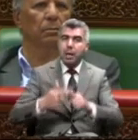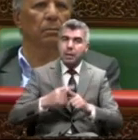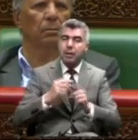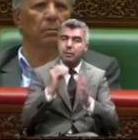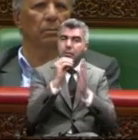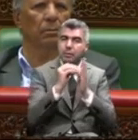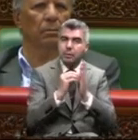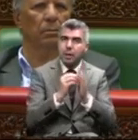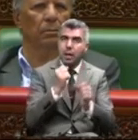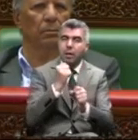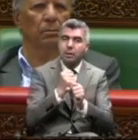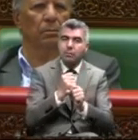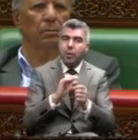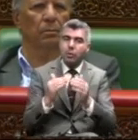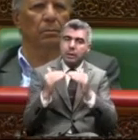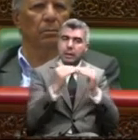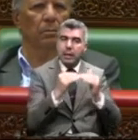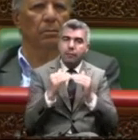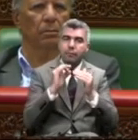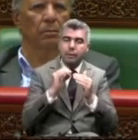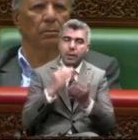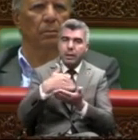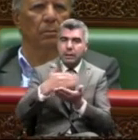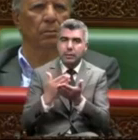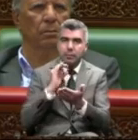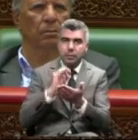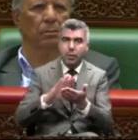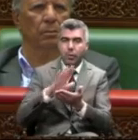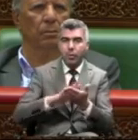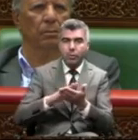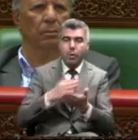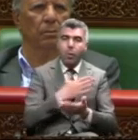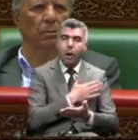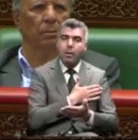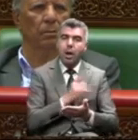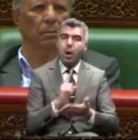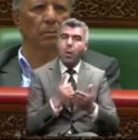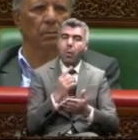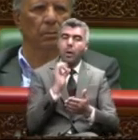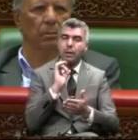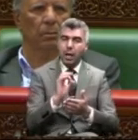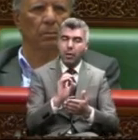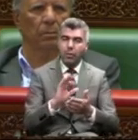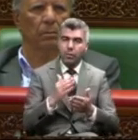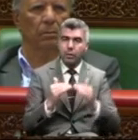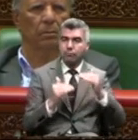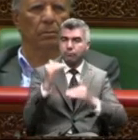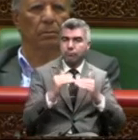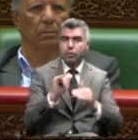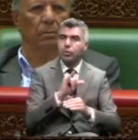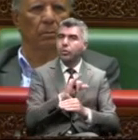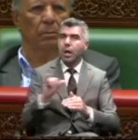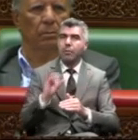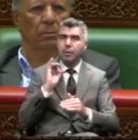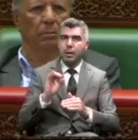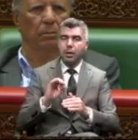تشتغلون على توزيعها بمنطق الايديولوجيا التقموقراطيه التي تستحضر مصلحه الوطن والمواطن رافضه كل المزايدات من اي جهه